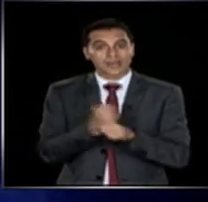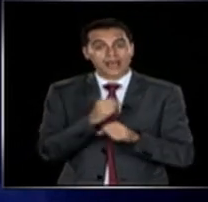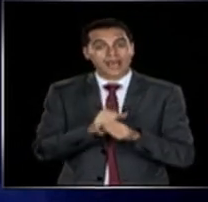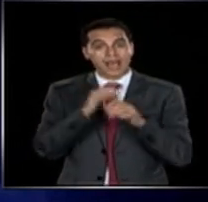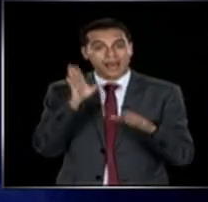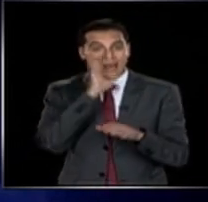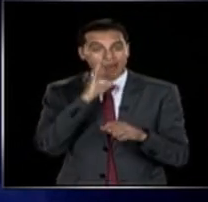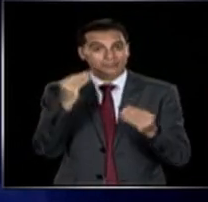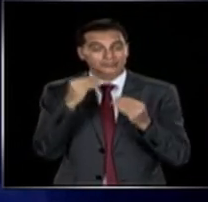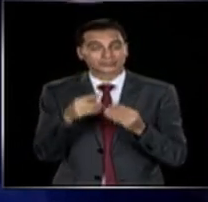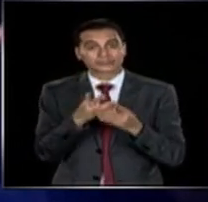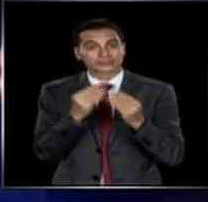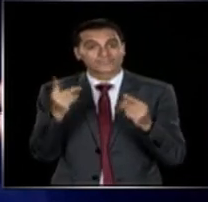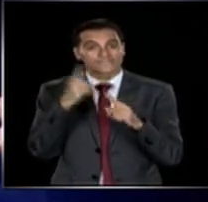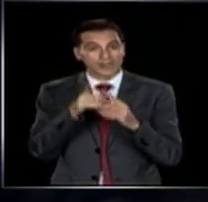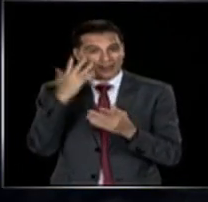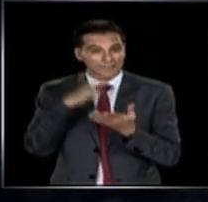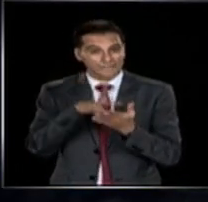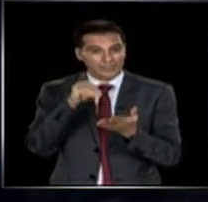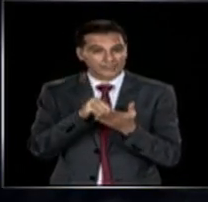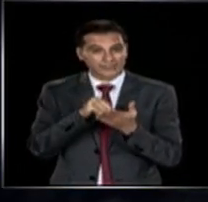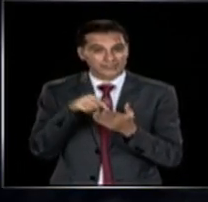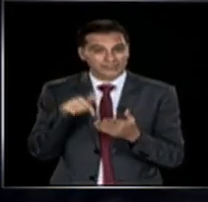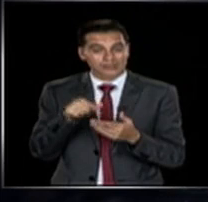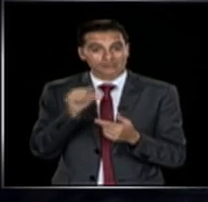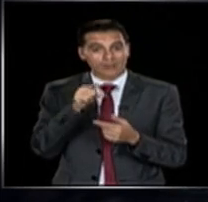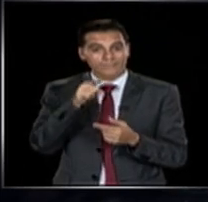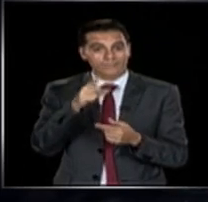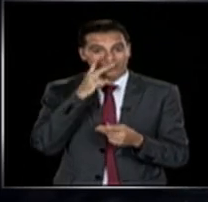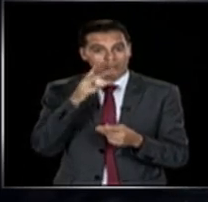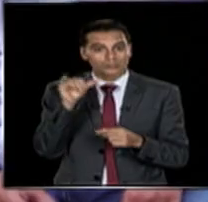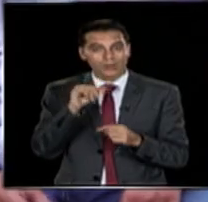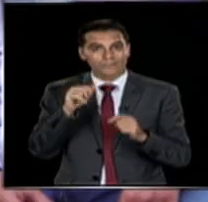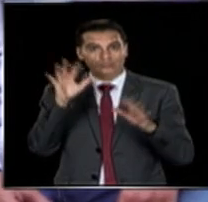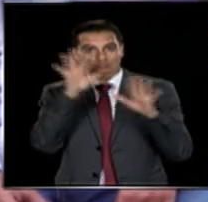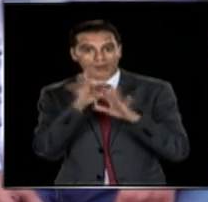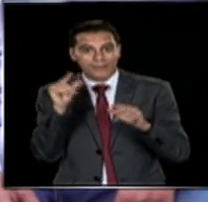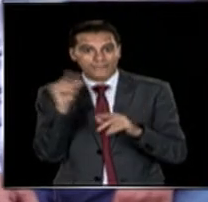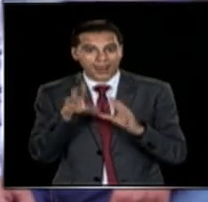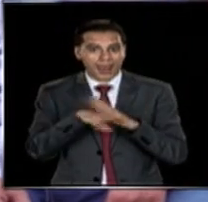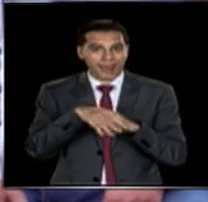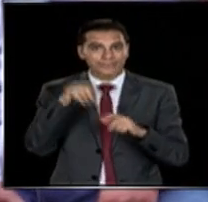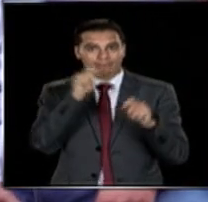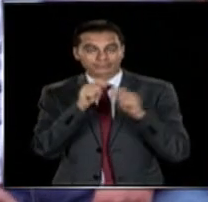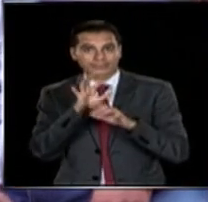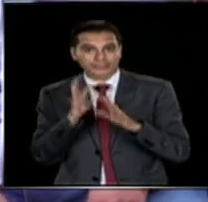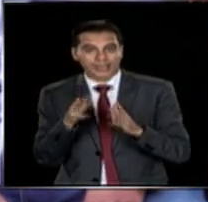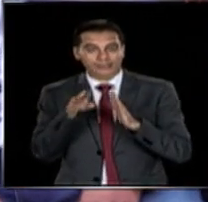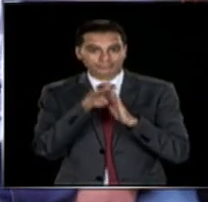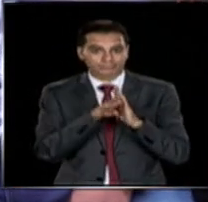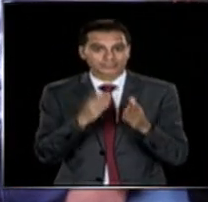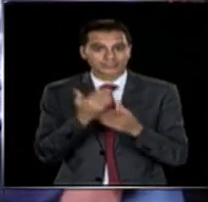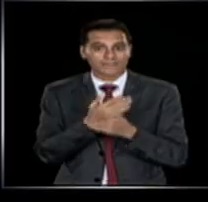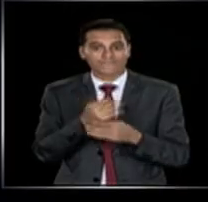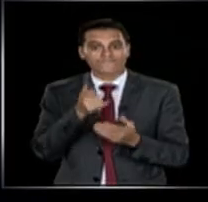قوي، لما ابتدينا حضرتك كنت متمسك جدا بالفورمات بتاعه البرنامج، فقدرنا ان احنا نعرف ازاي نوظف امكانيات